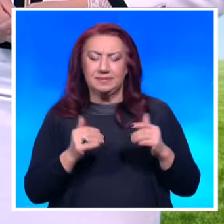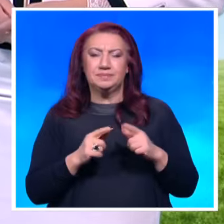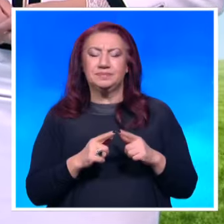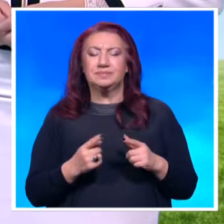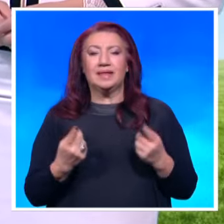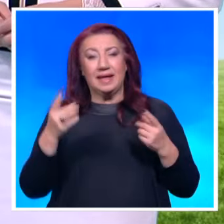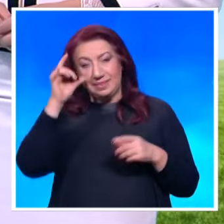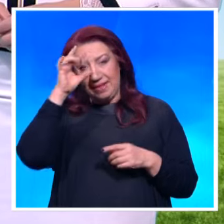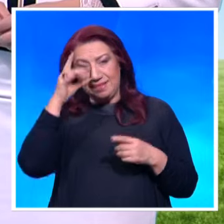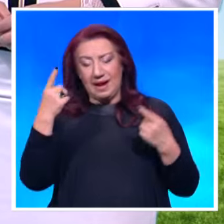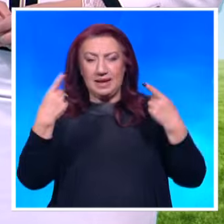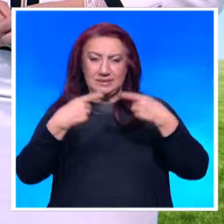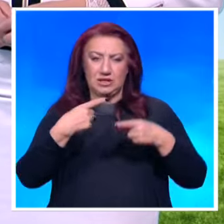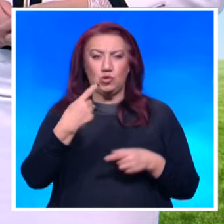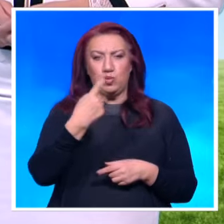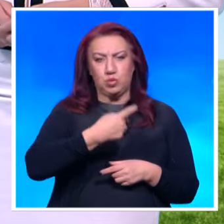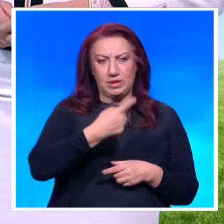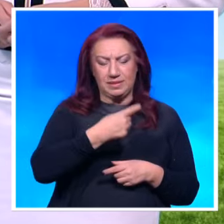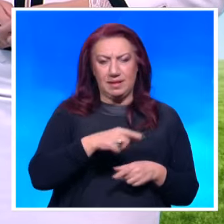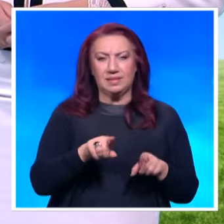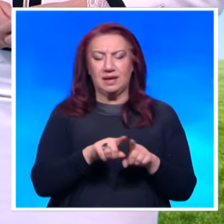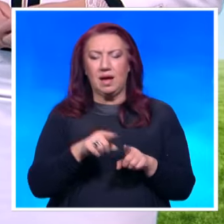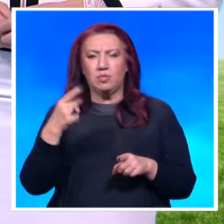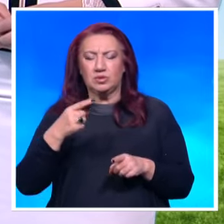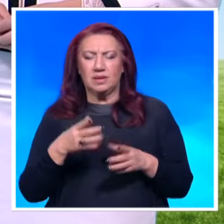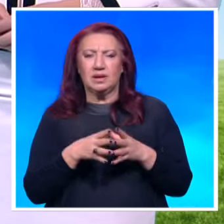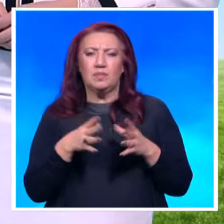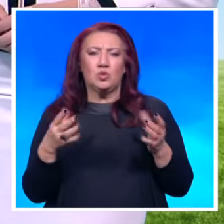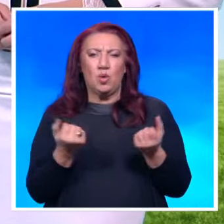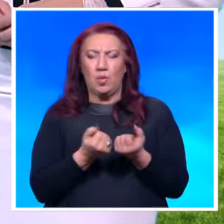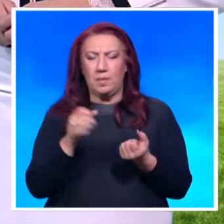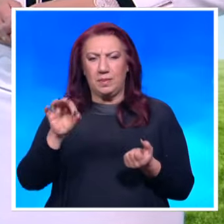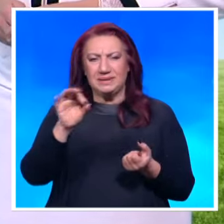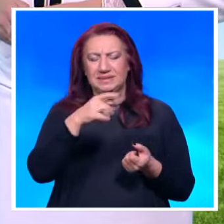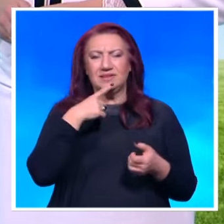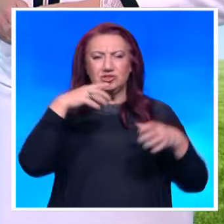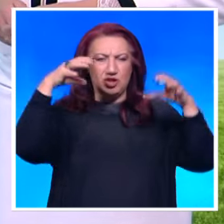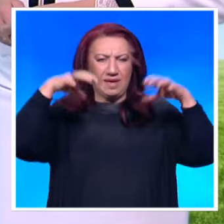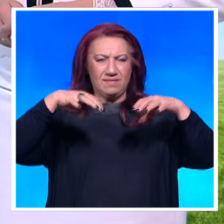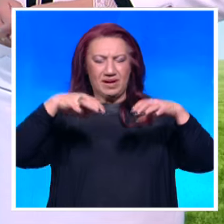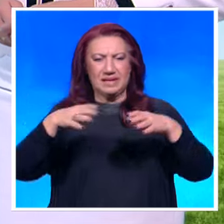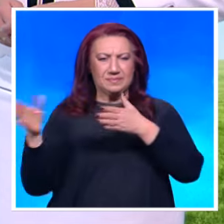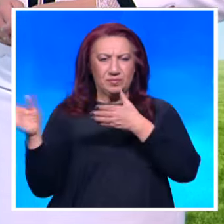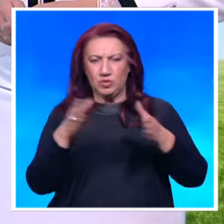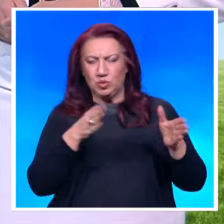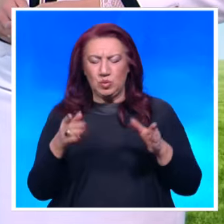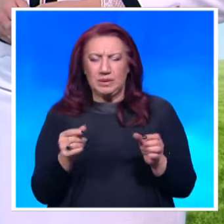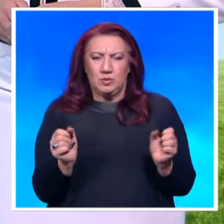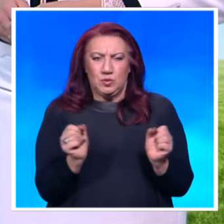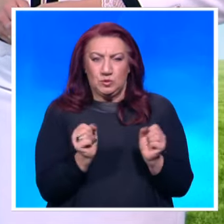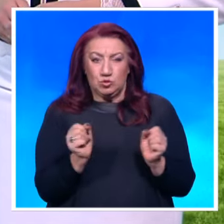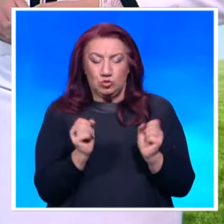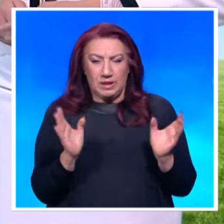на неделя срещу понеделник и в понеделник валежи ще има на много места в българия ще бъде ветровито и рязко ще застудее